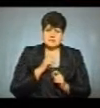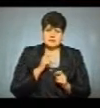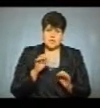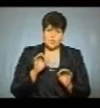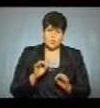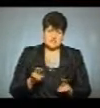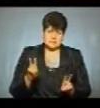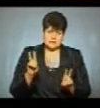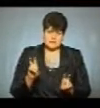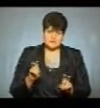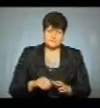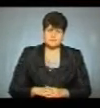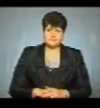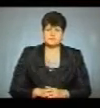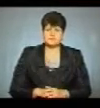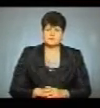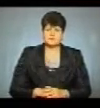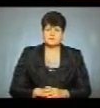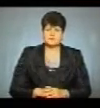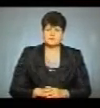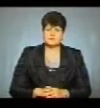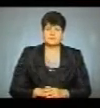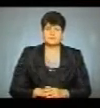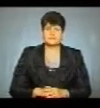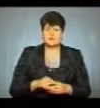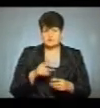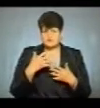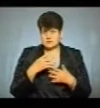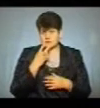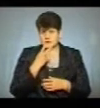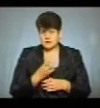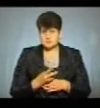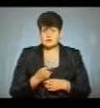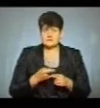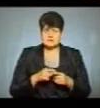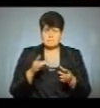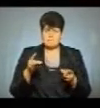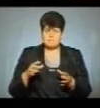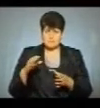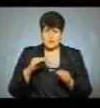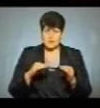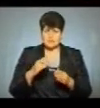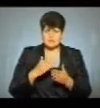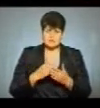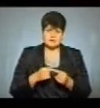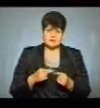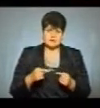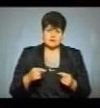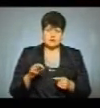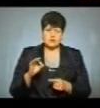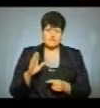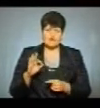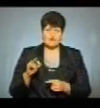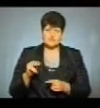осені». Отже, власне, як ви вже бачили, в цих пакетах є різного роду овочі. Це